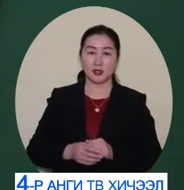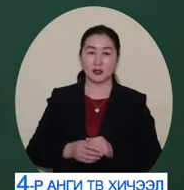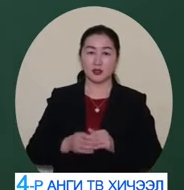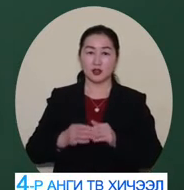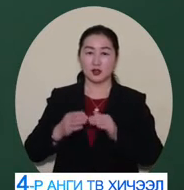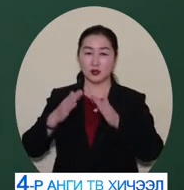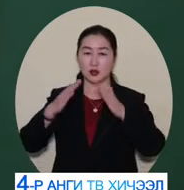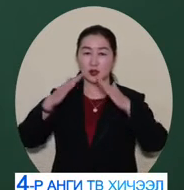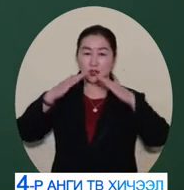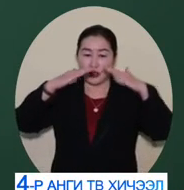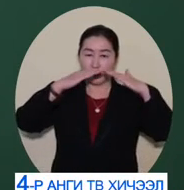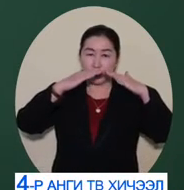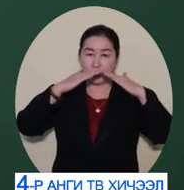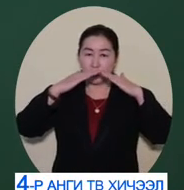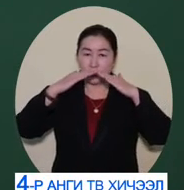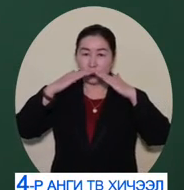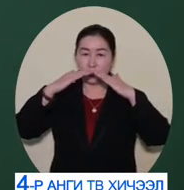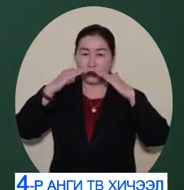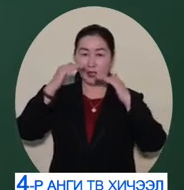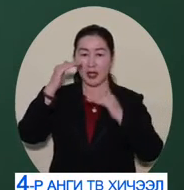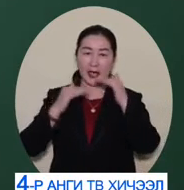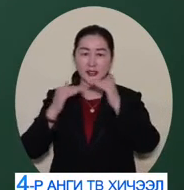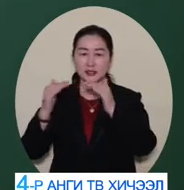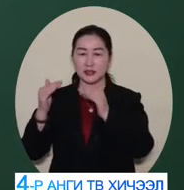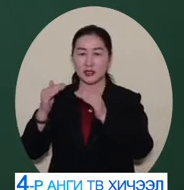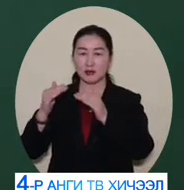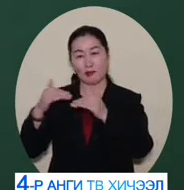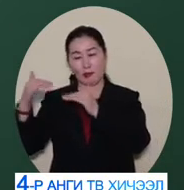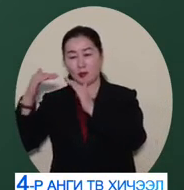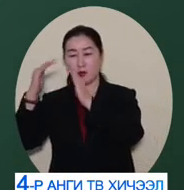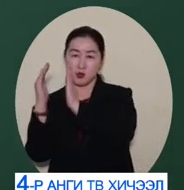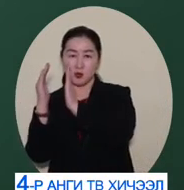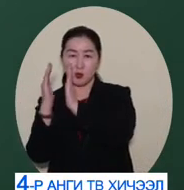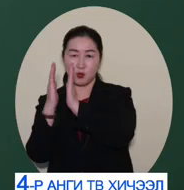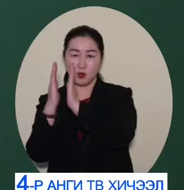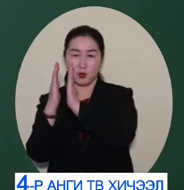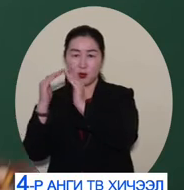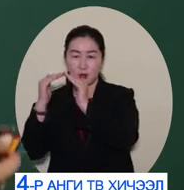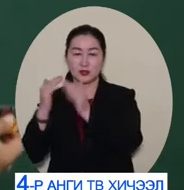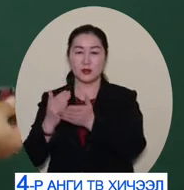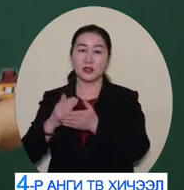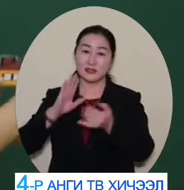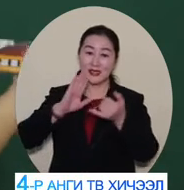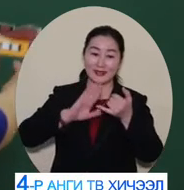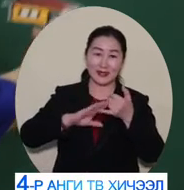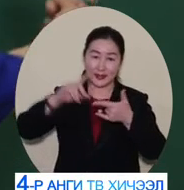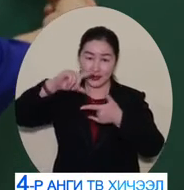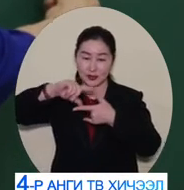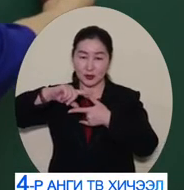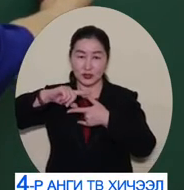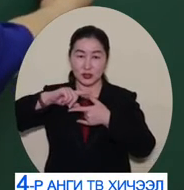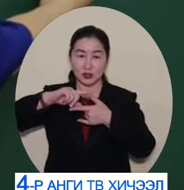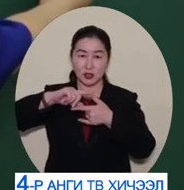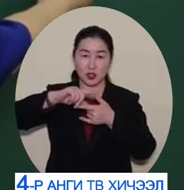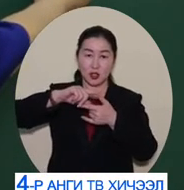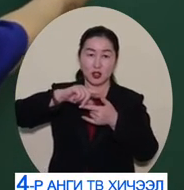харьцаа нь алдагдаад шал өөр болчихчих. За, тэгвэл дараагийнх нь дүрсэд одоо өргөний 2 хуваасан дүрсэд таарсан байшингийн